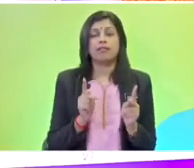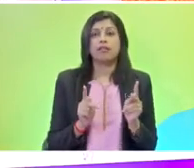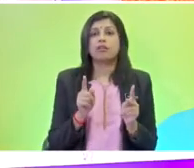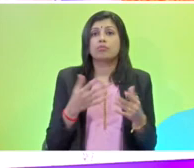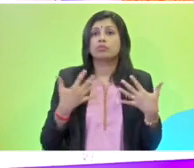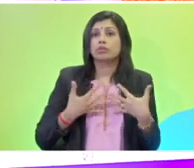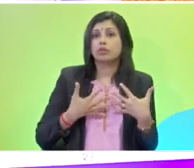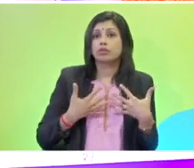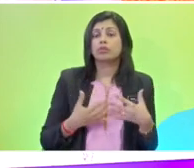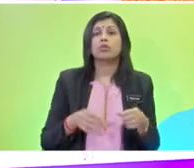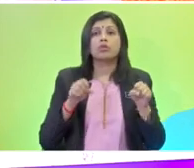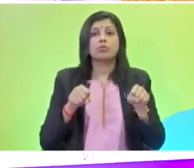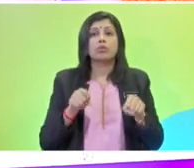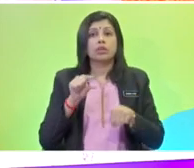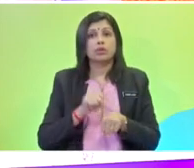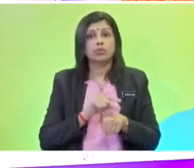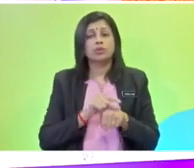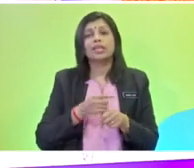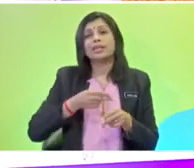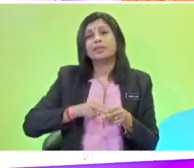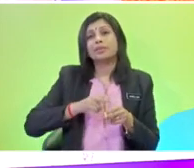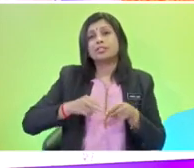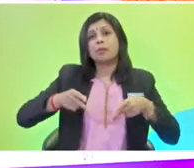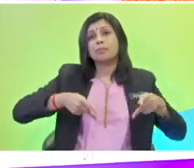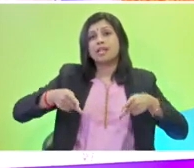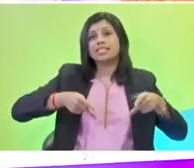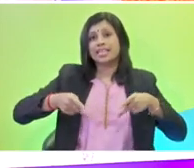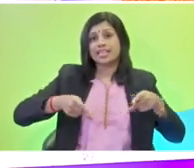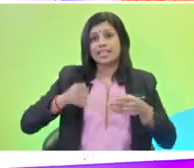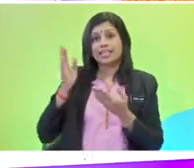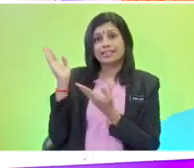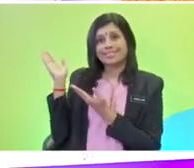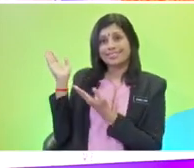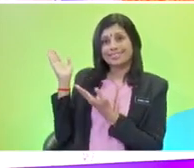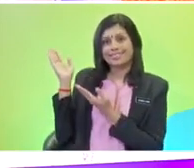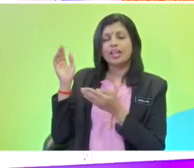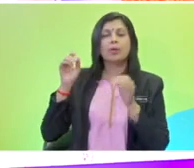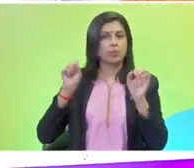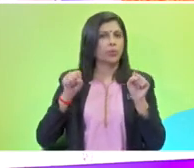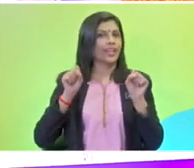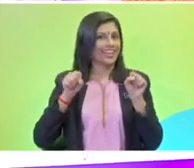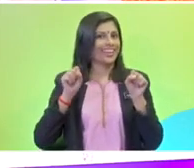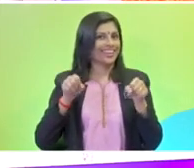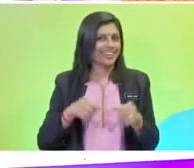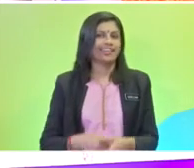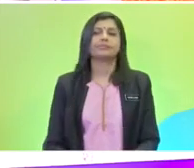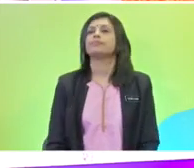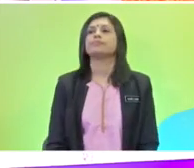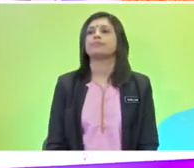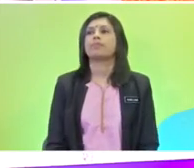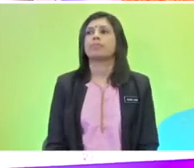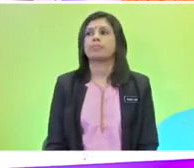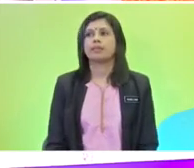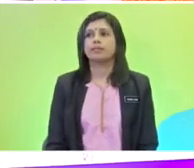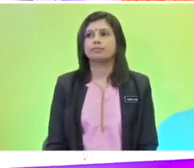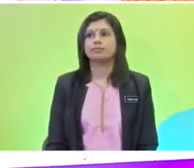tajam sebab dia bergerigi. Buah ni bukannya keras sangat kan? Ini pun kita boleh gunakan. Alat yang kita nak